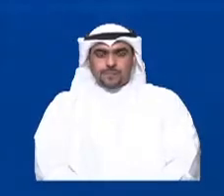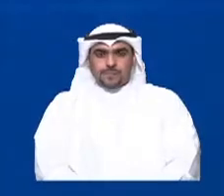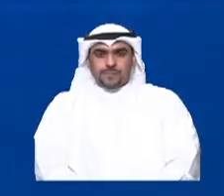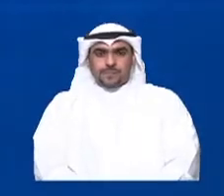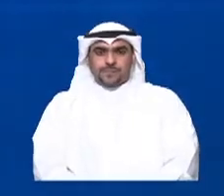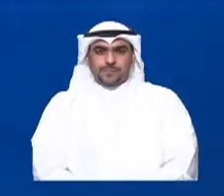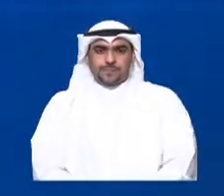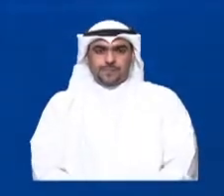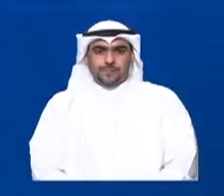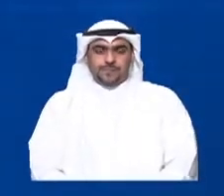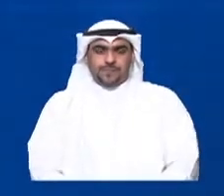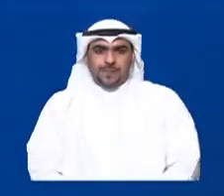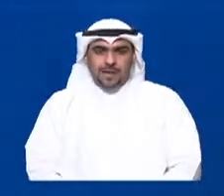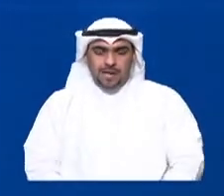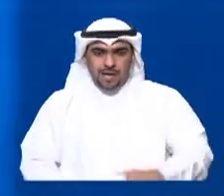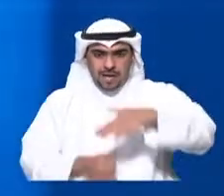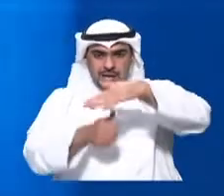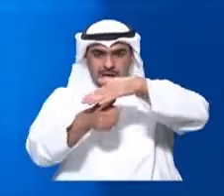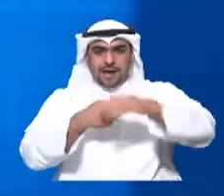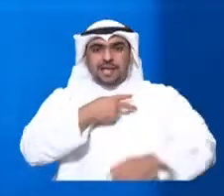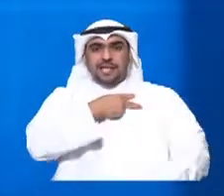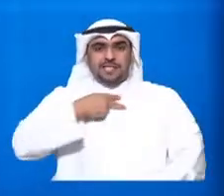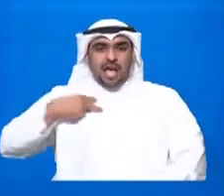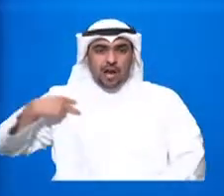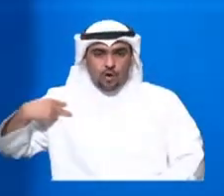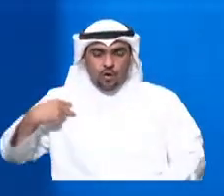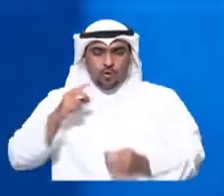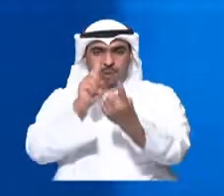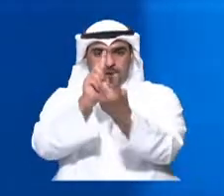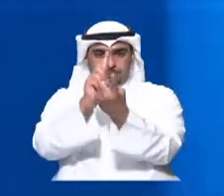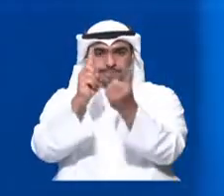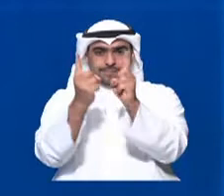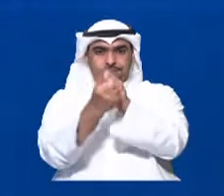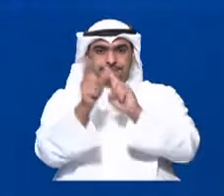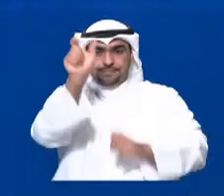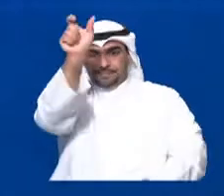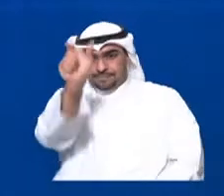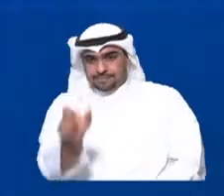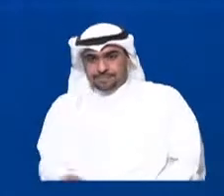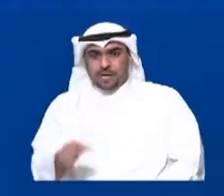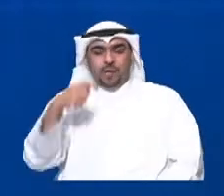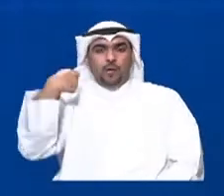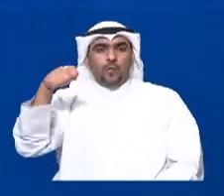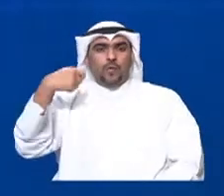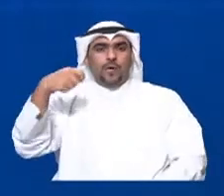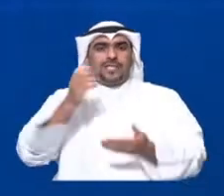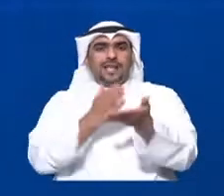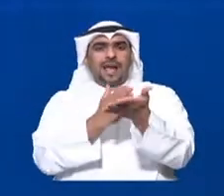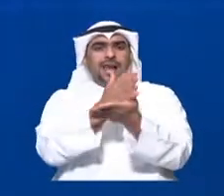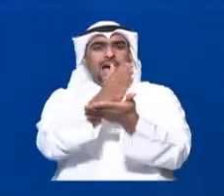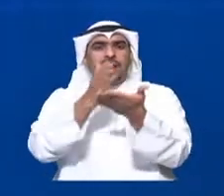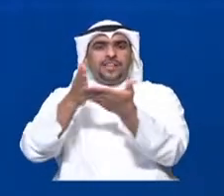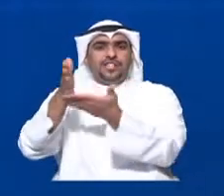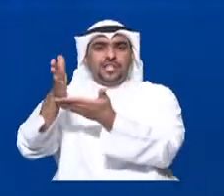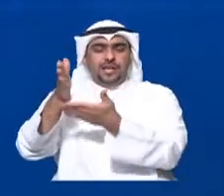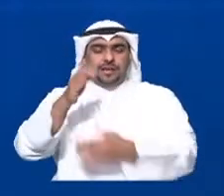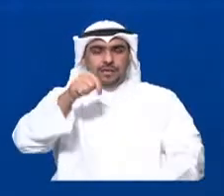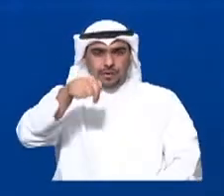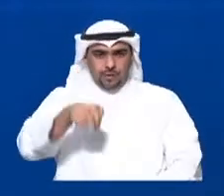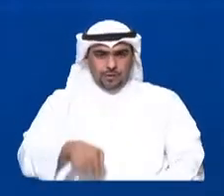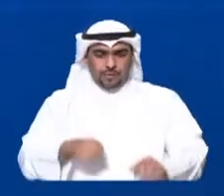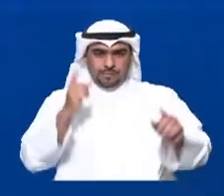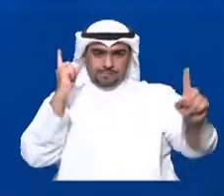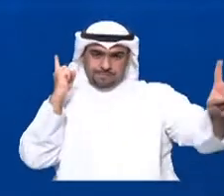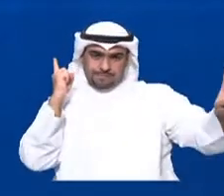التقى ممثل سمو رئيس مجلس الوزراء وزير الخارجية الشيخ الدكتور أحمد ناصر المحمد الصباح رئيس